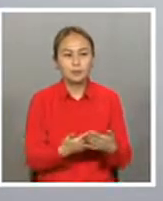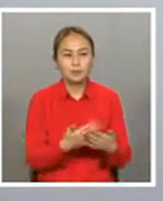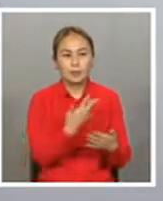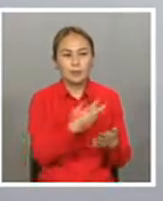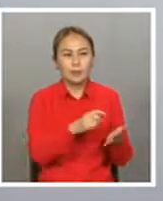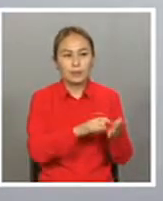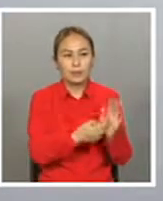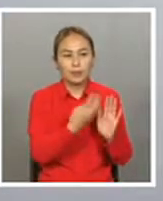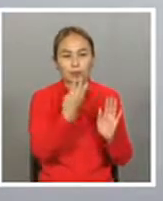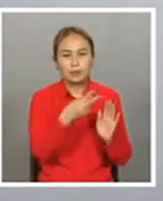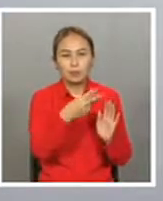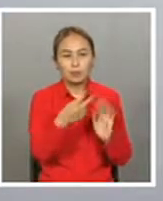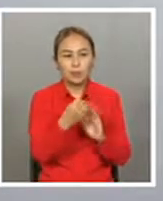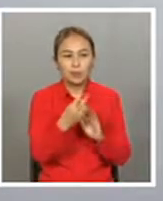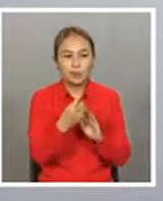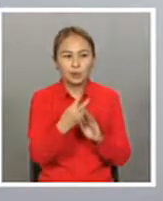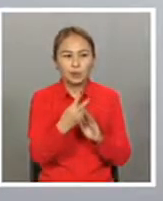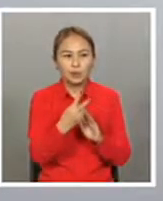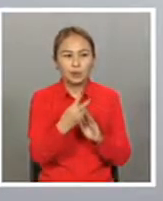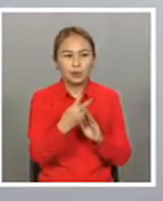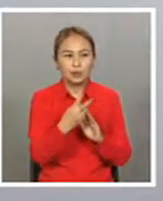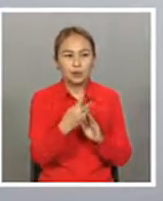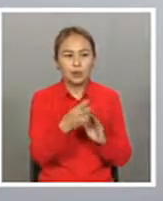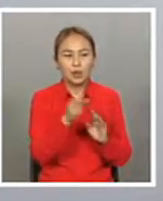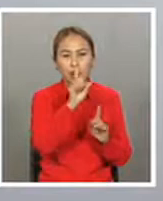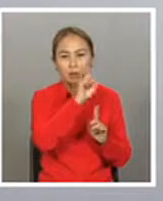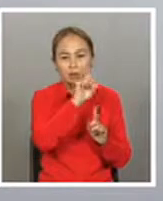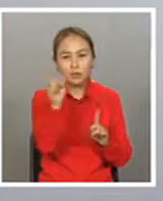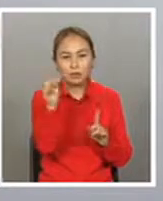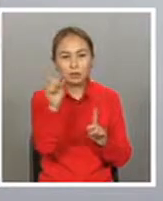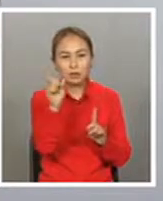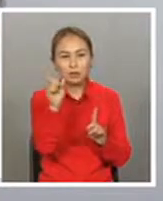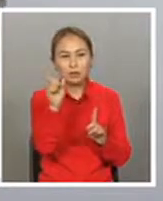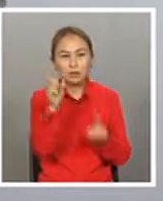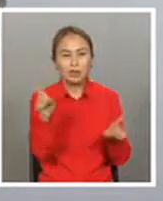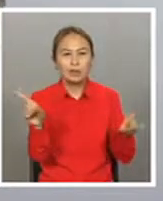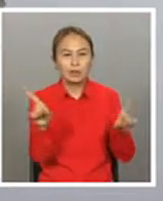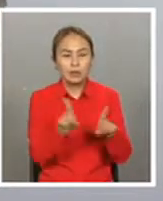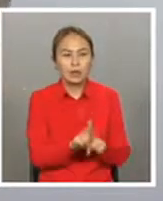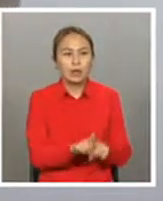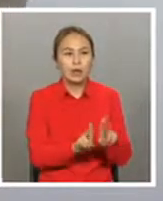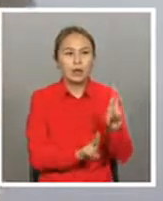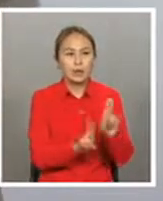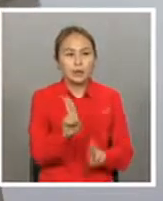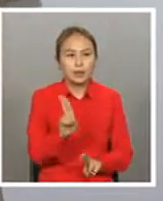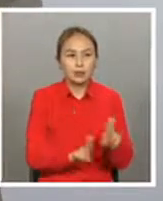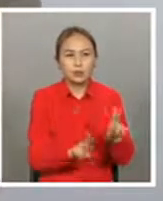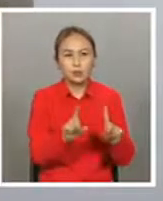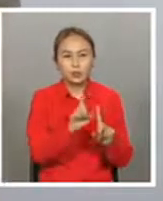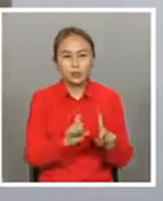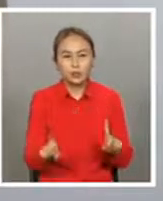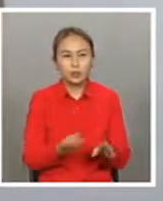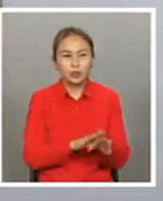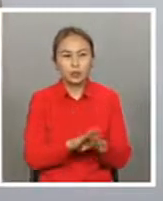пен 4-тің көбейтінісі 12, яғни алымындағы, дәл сол амалды мен бөліміне де орындауым